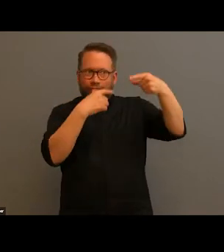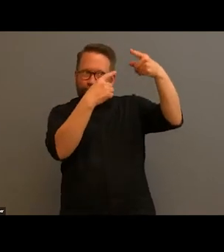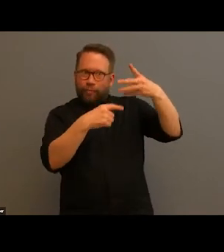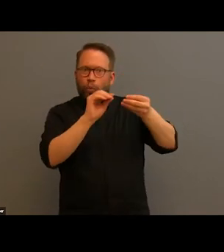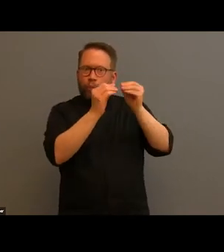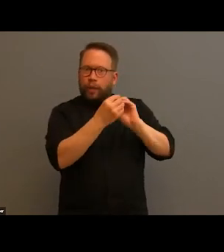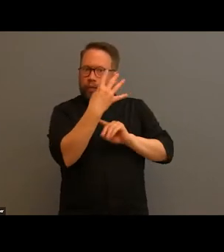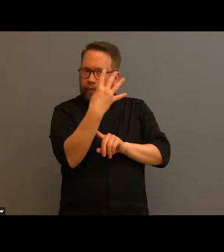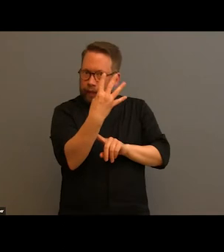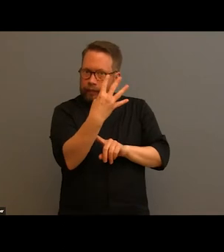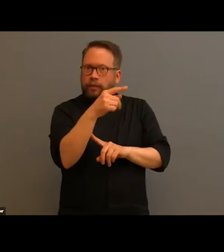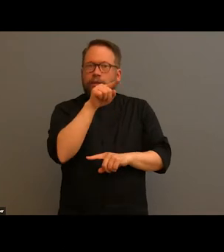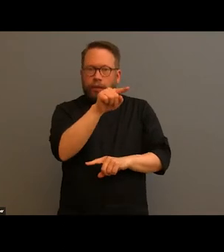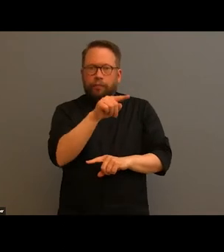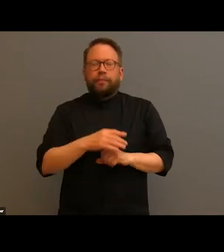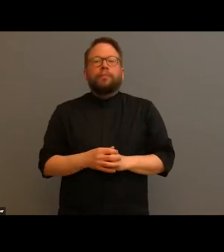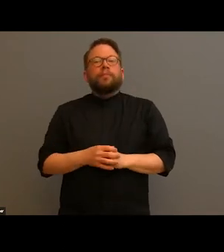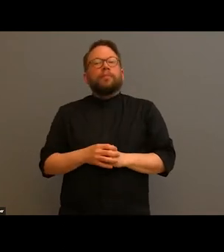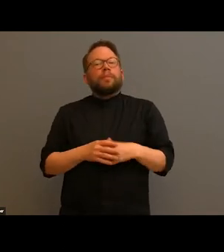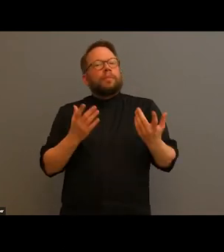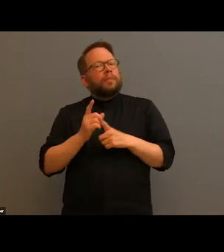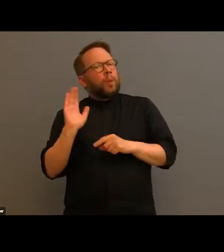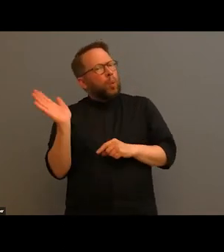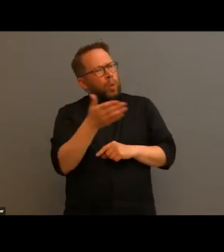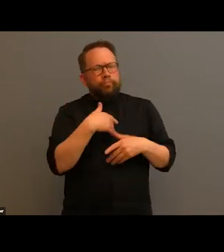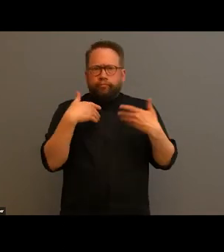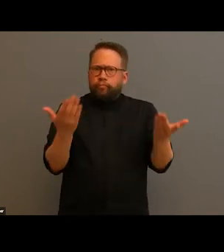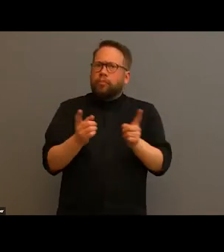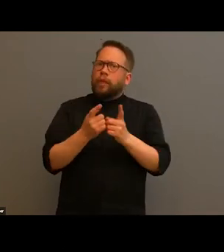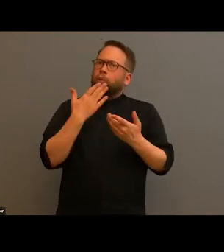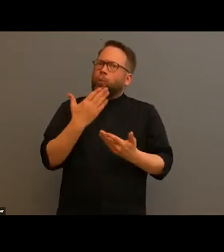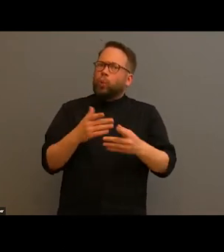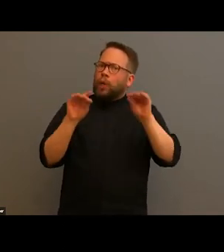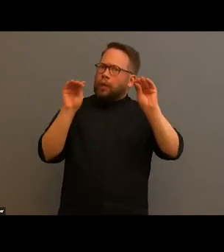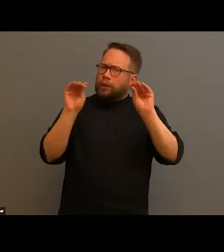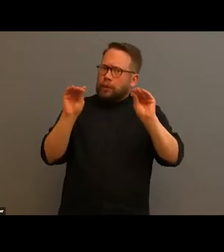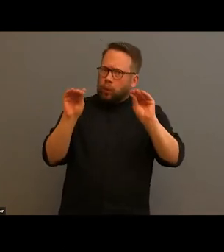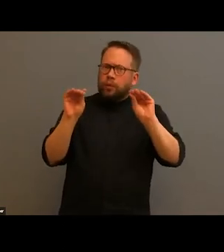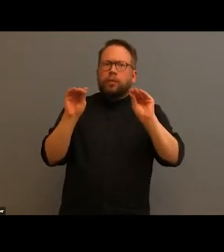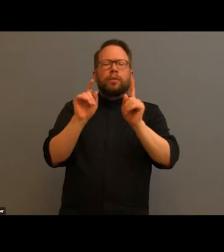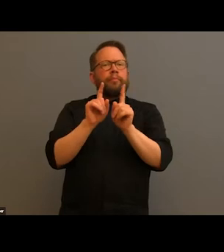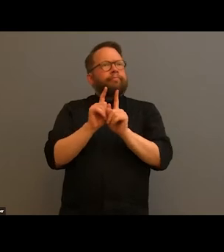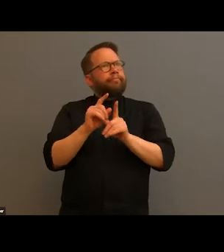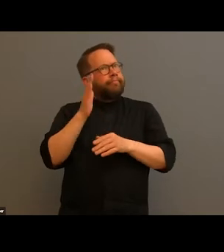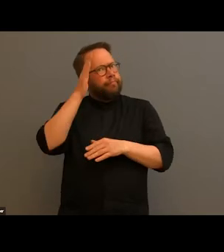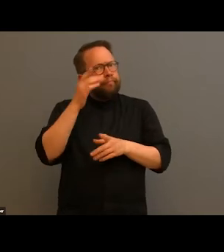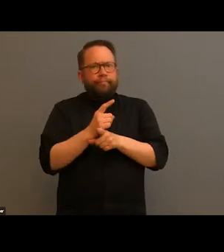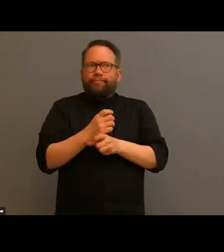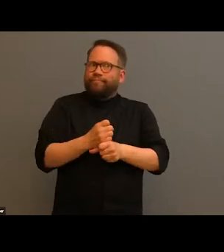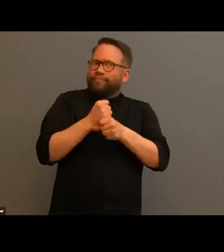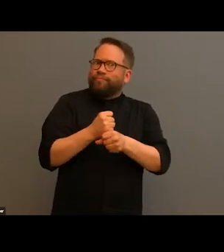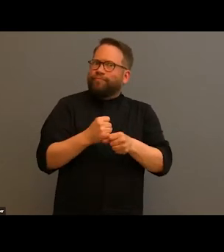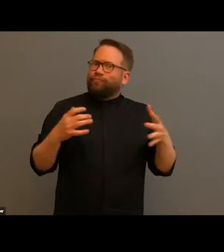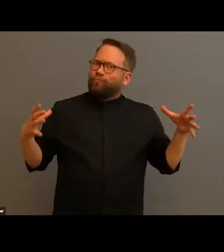lärande. Vi som har en funktionsnedsättning har rätt till en jämställd och inkluderande utbildning som är